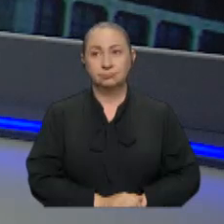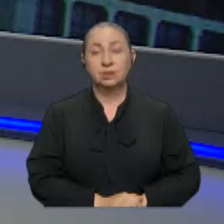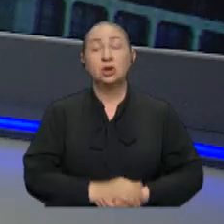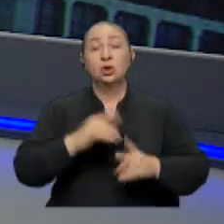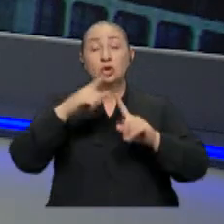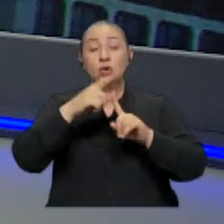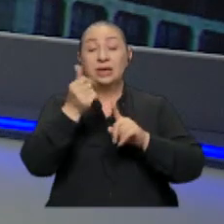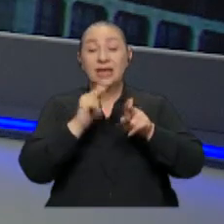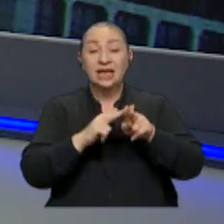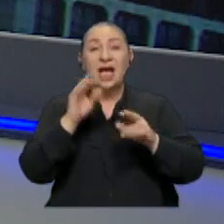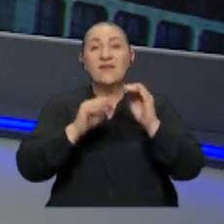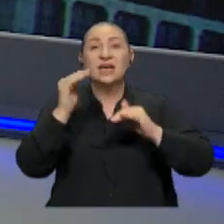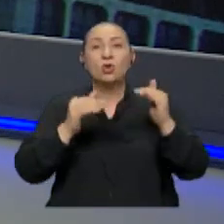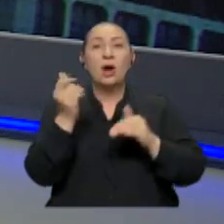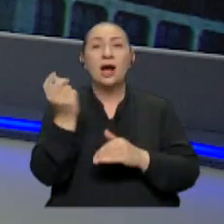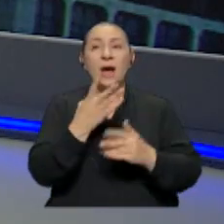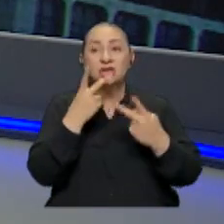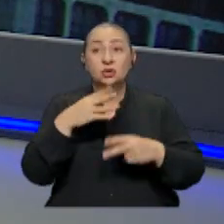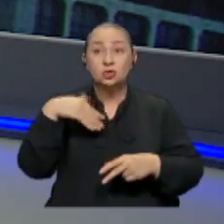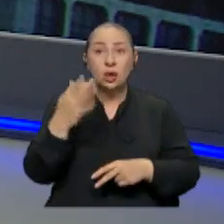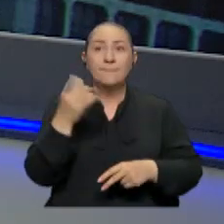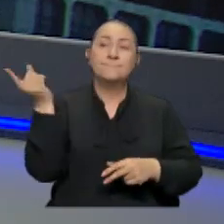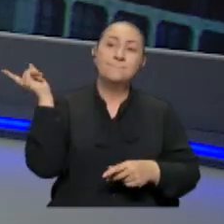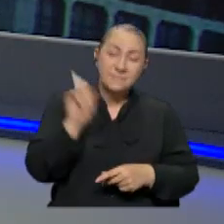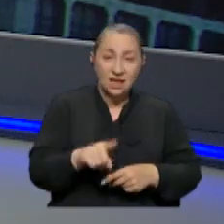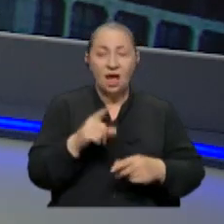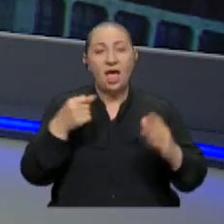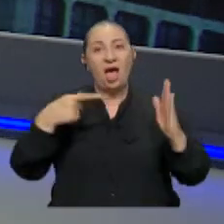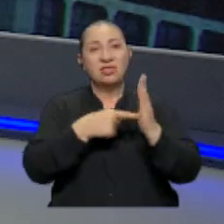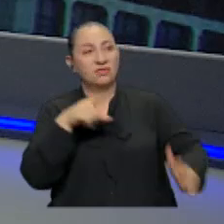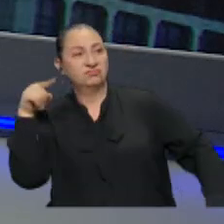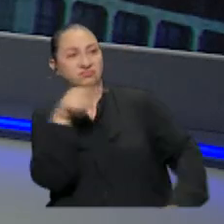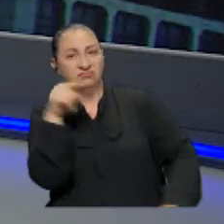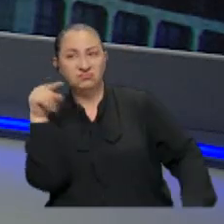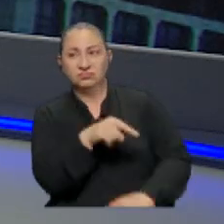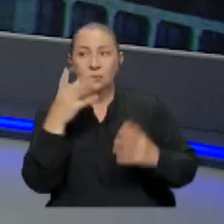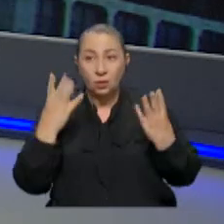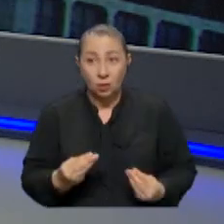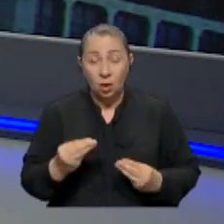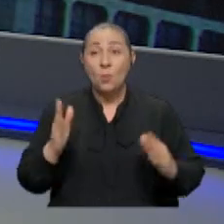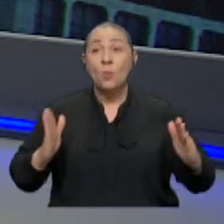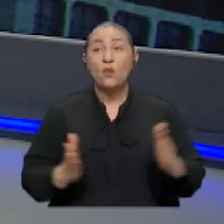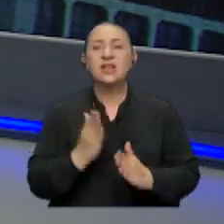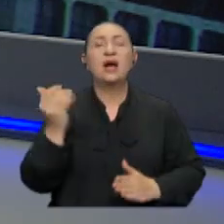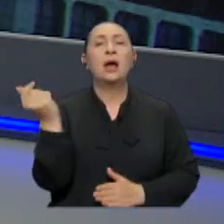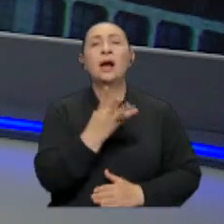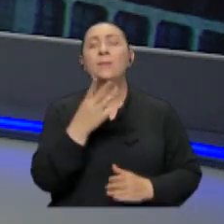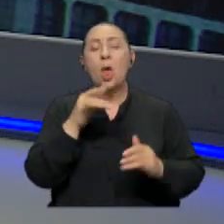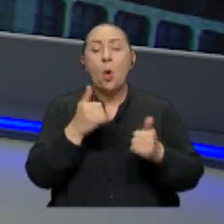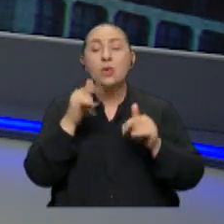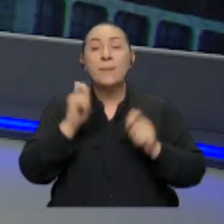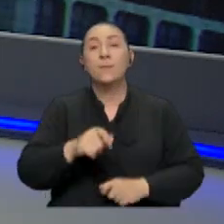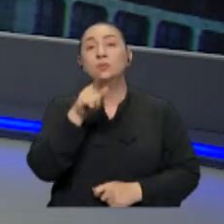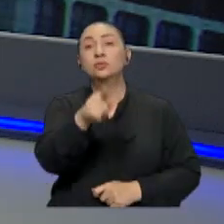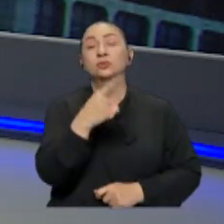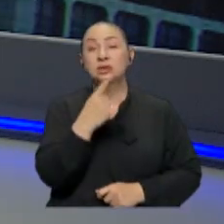bu Türk enflasyon rakamlarını açıkladıktan sonra bir kez daha Hedef tahtasındaki kurum oldu muhalefet rakamlar üzerinde